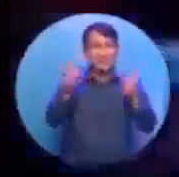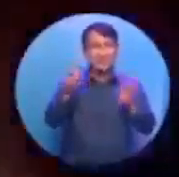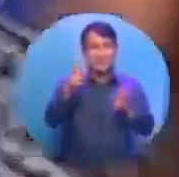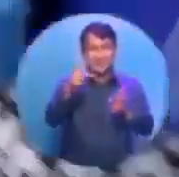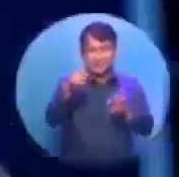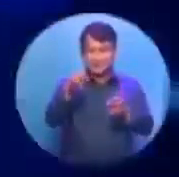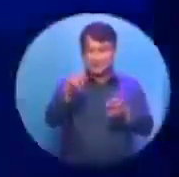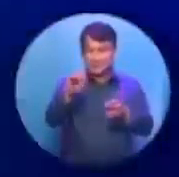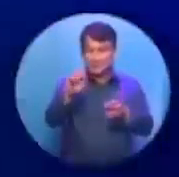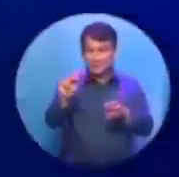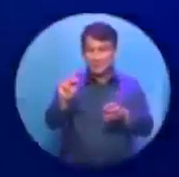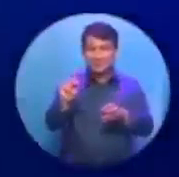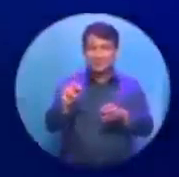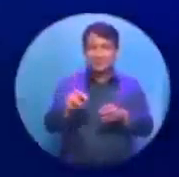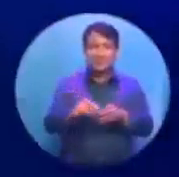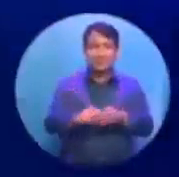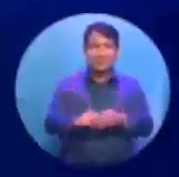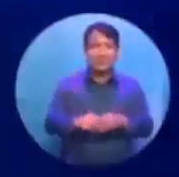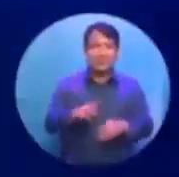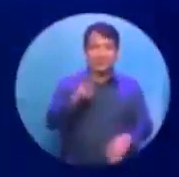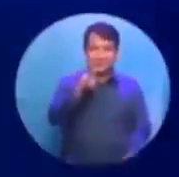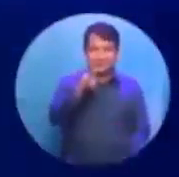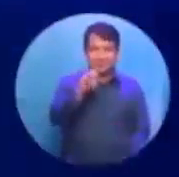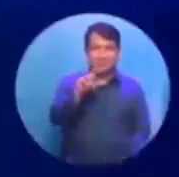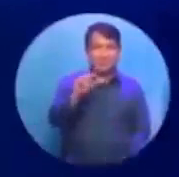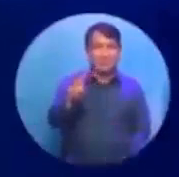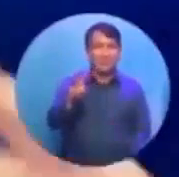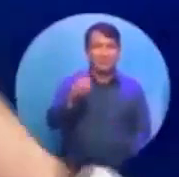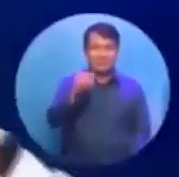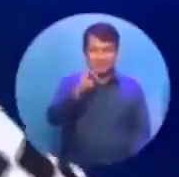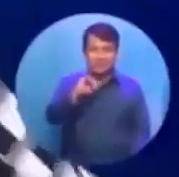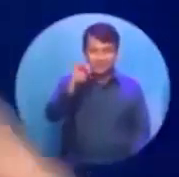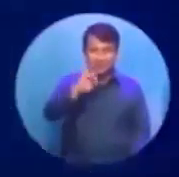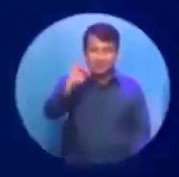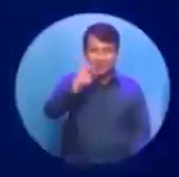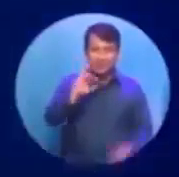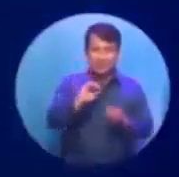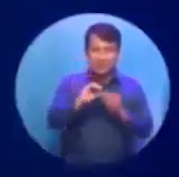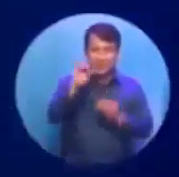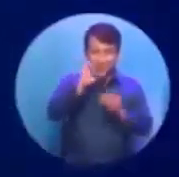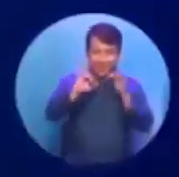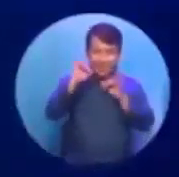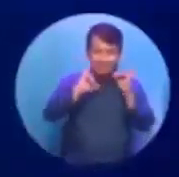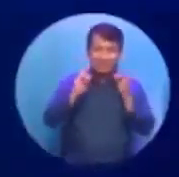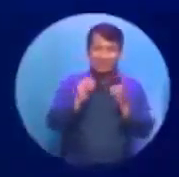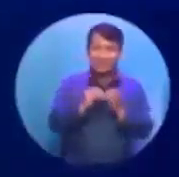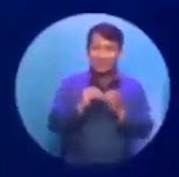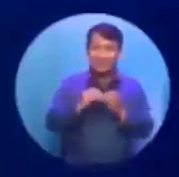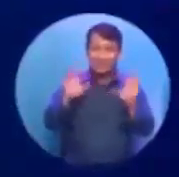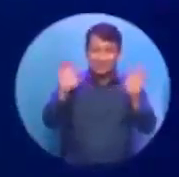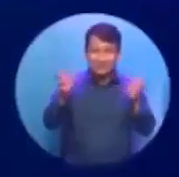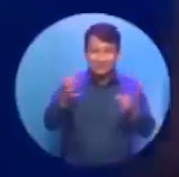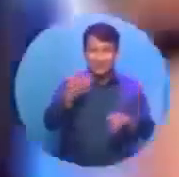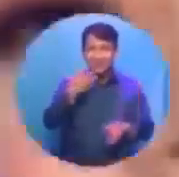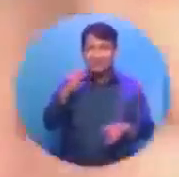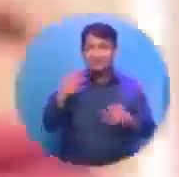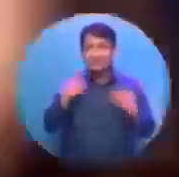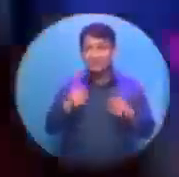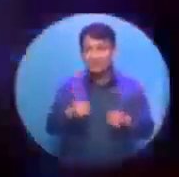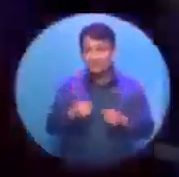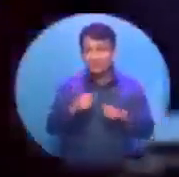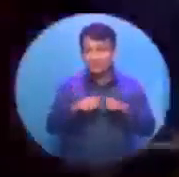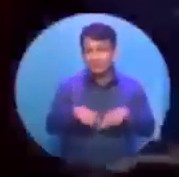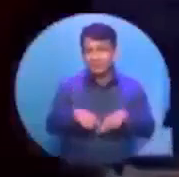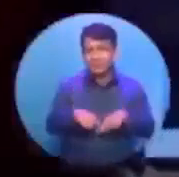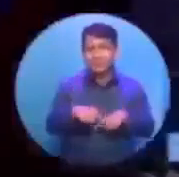Sabi pa ni Sincero 07, wow, pa more! At sabi naman ni Renegade Black, naku, hot chairman ha, lakas mo ha,